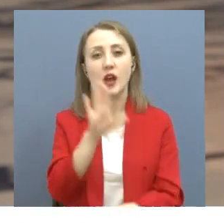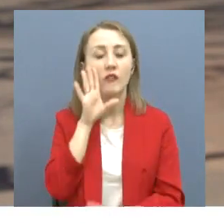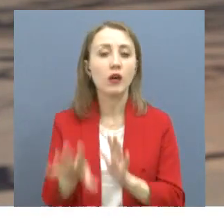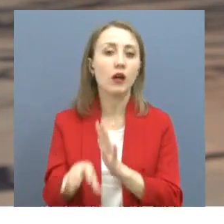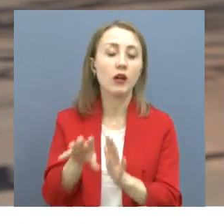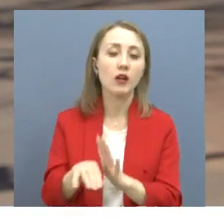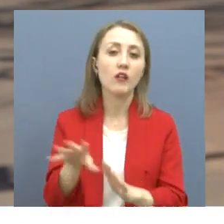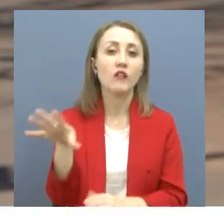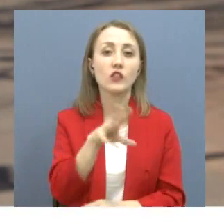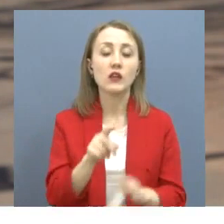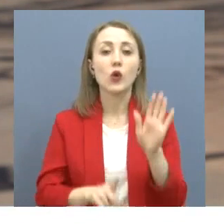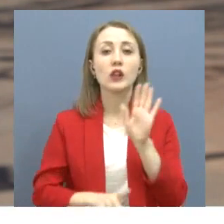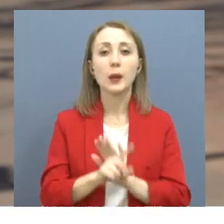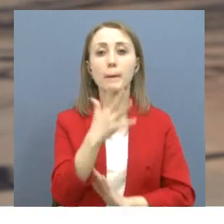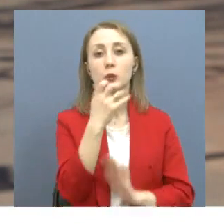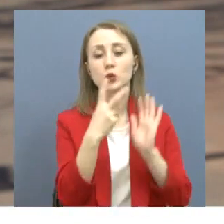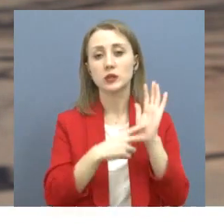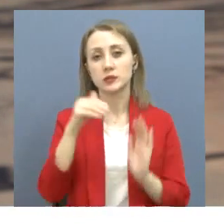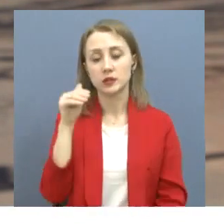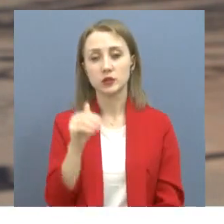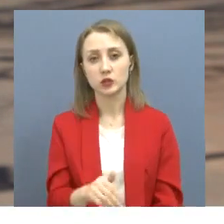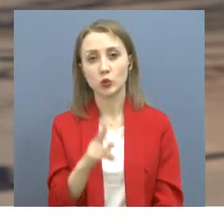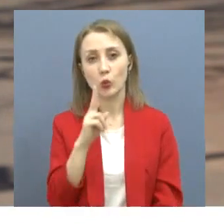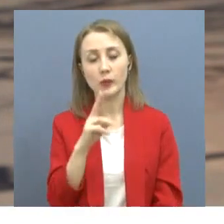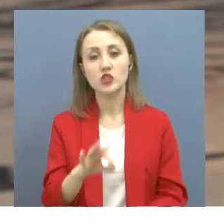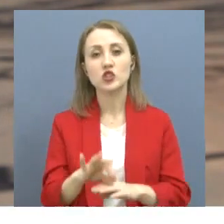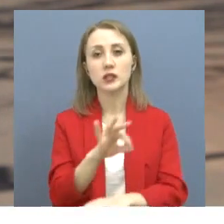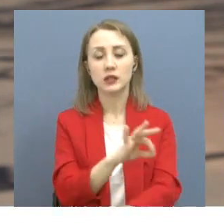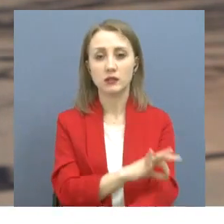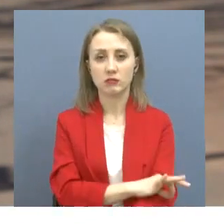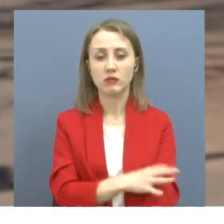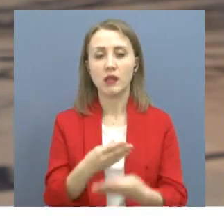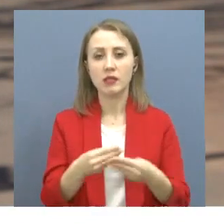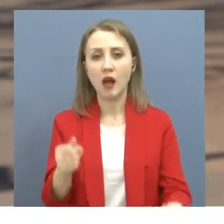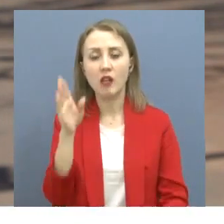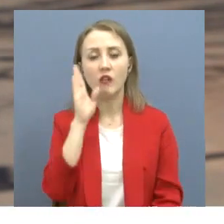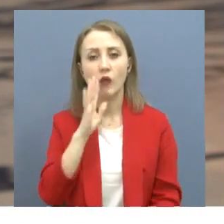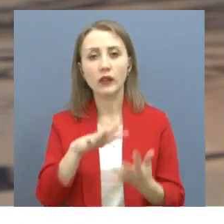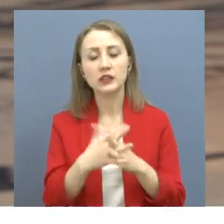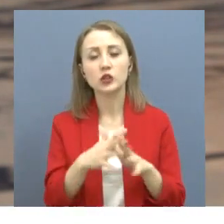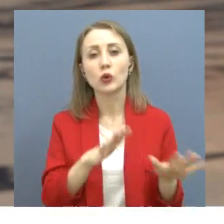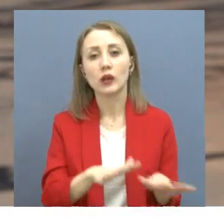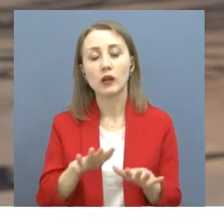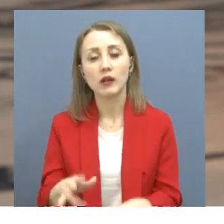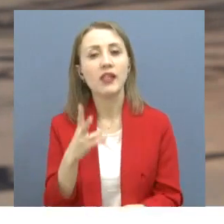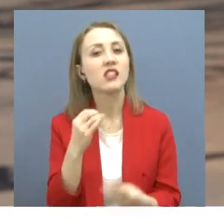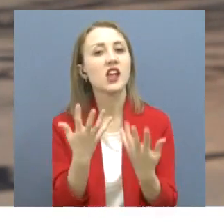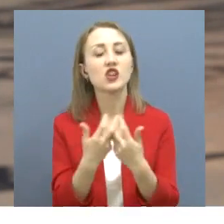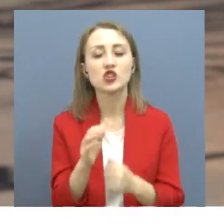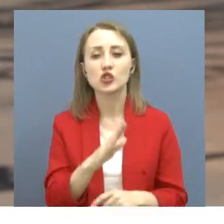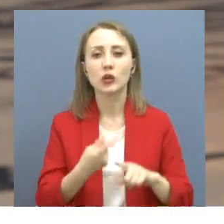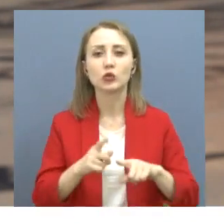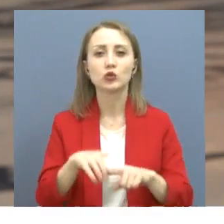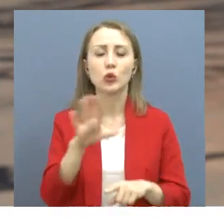паводка, думайте цифру, 570 тысяч кубических метров талых вод с населенных, это только с населенных пунктов. Не считая тех, которые побежали по